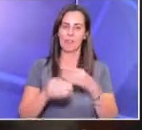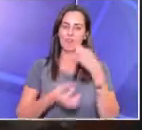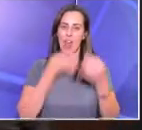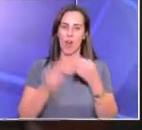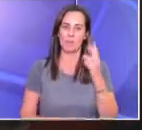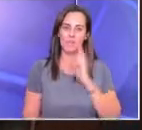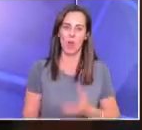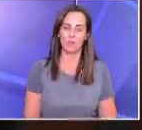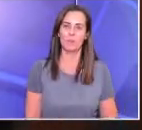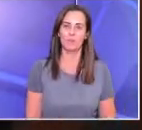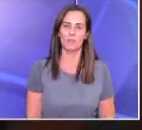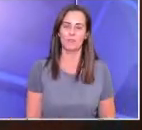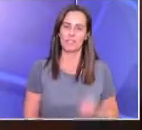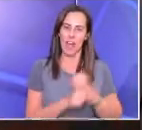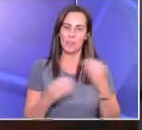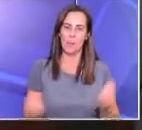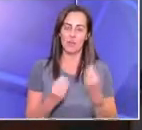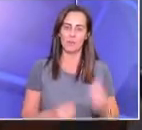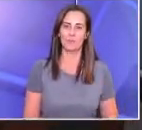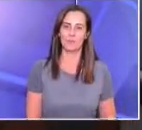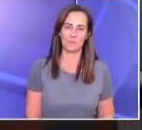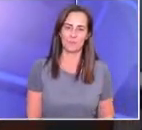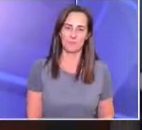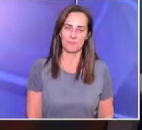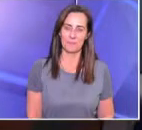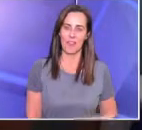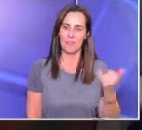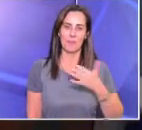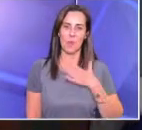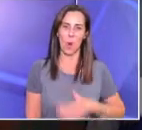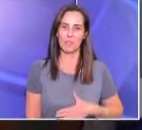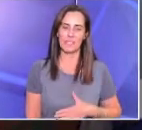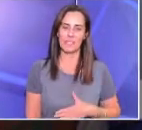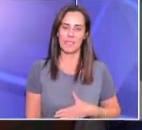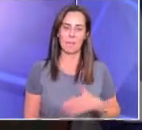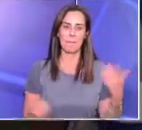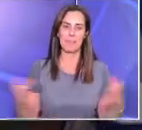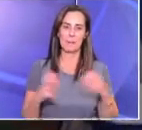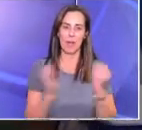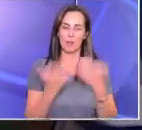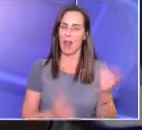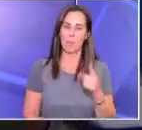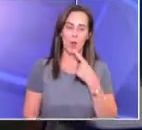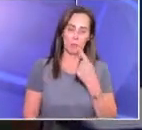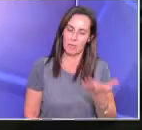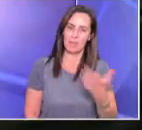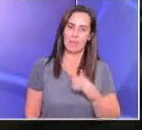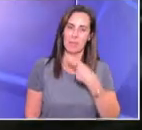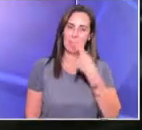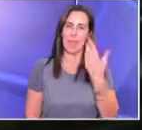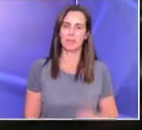שאלות מביכות, תעשו משהו. תמיד רוצים מסיבת עיתונאים, למה לא מדברים? הנה אני